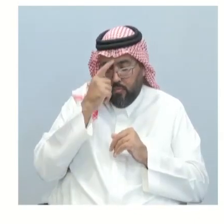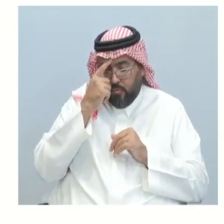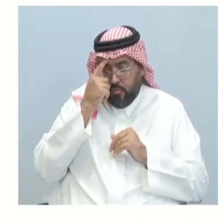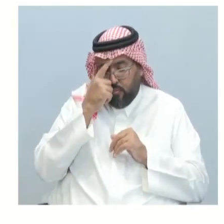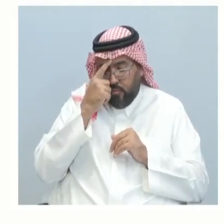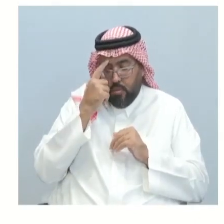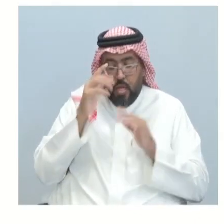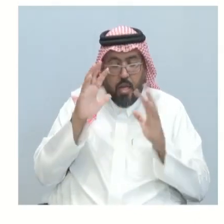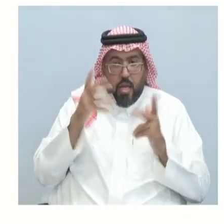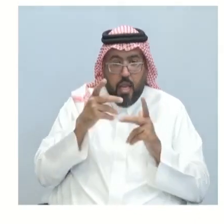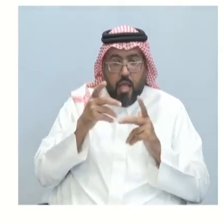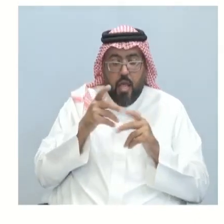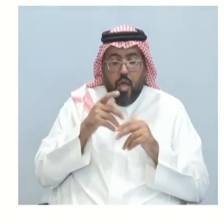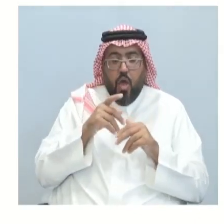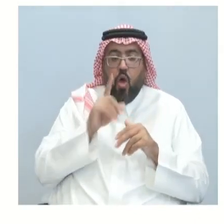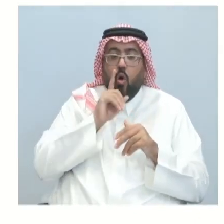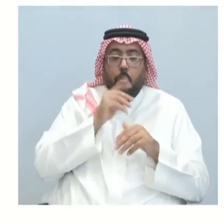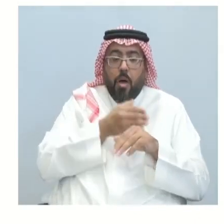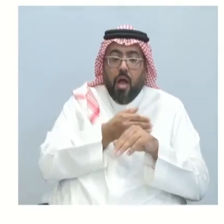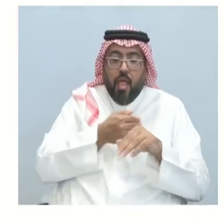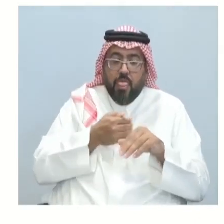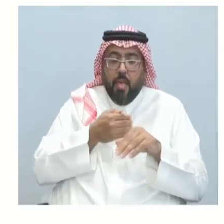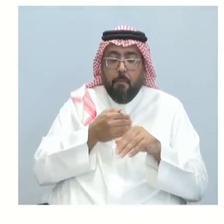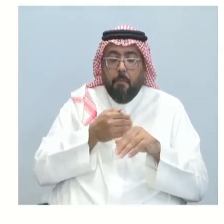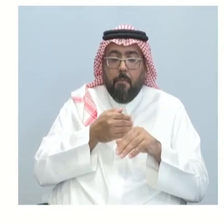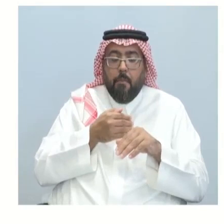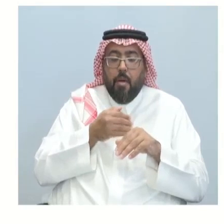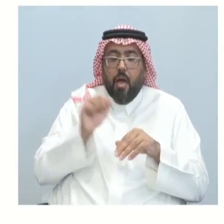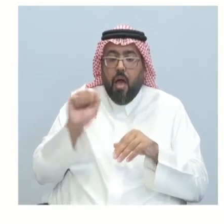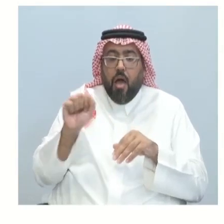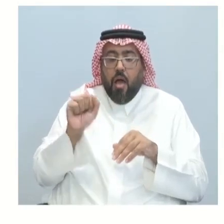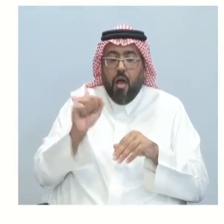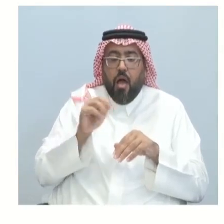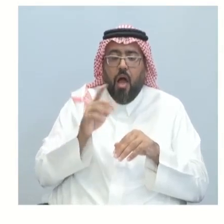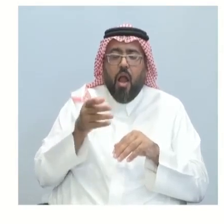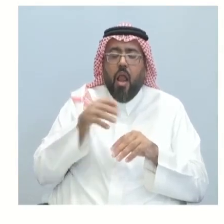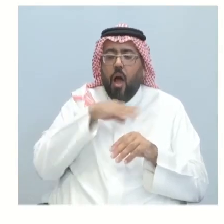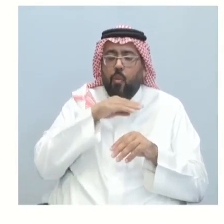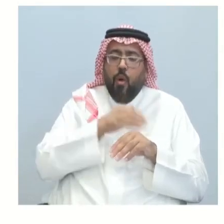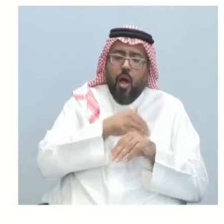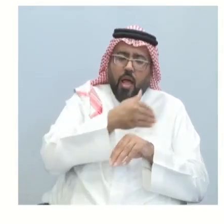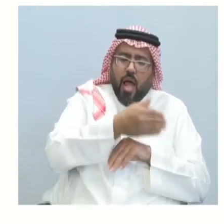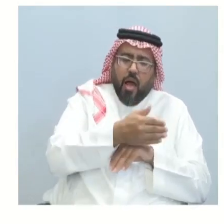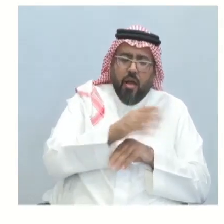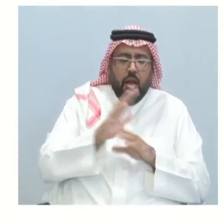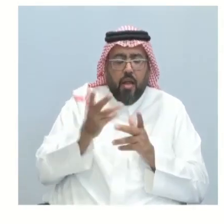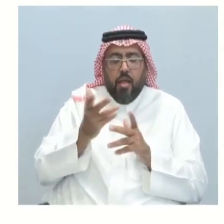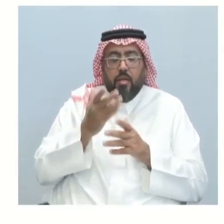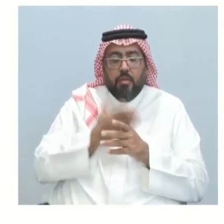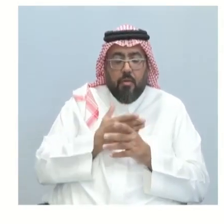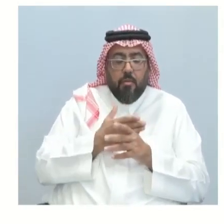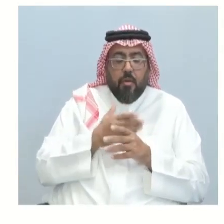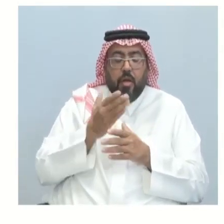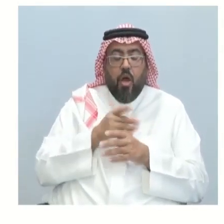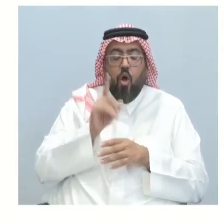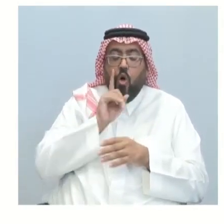على حق الاب من يجيب ممتاز لان الام كان لها من التعب والمعاناه